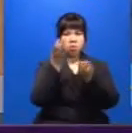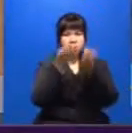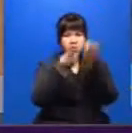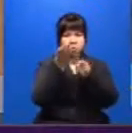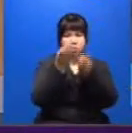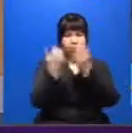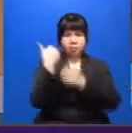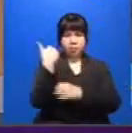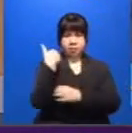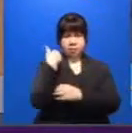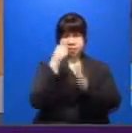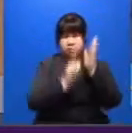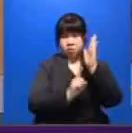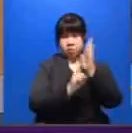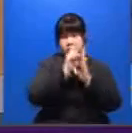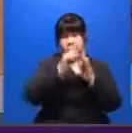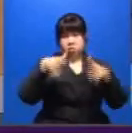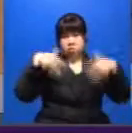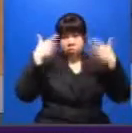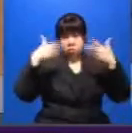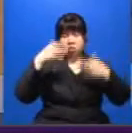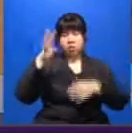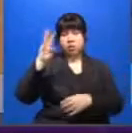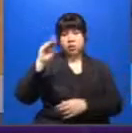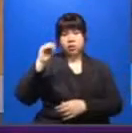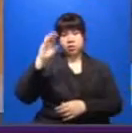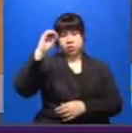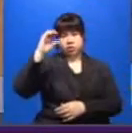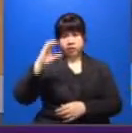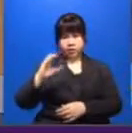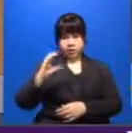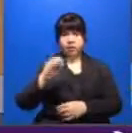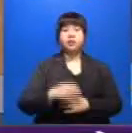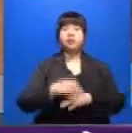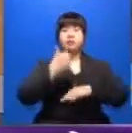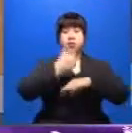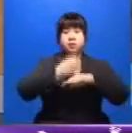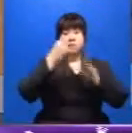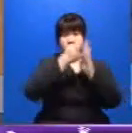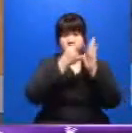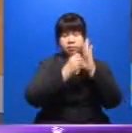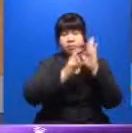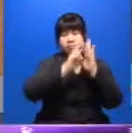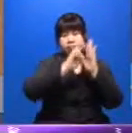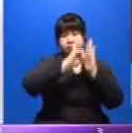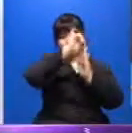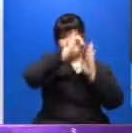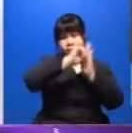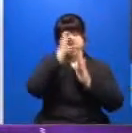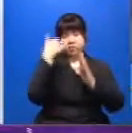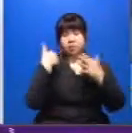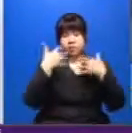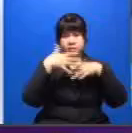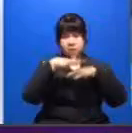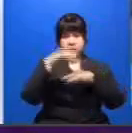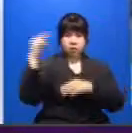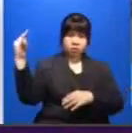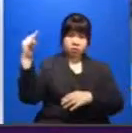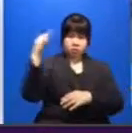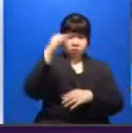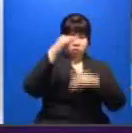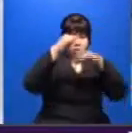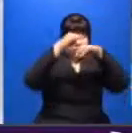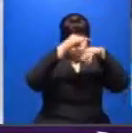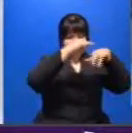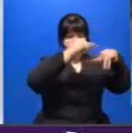ทะลุขึ้นไป40องศเซซเลยนะคะขณะที่ผู้ว่าราชการจังหวัดเชียงใหม่ก็ประสานกองทัพอากาศค่ะขึ้นบินโปรยน้ำเพื่อ